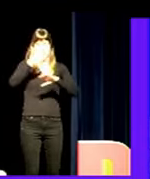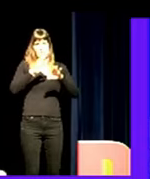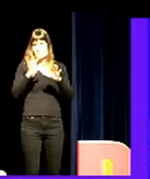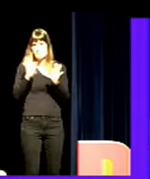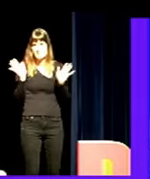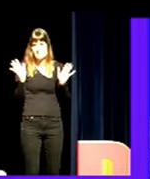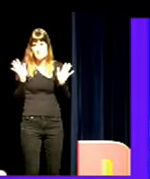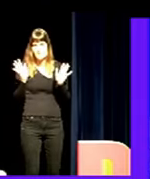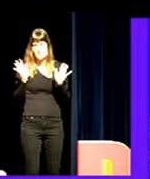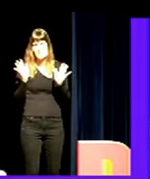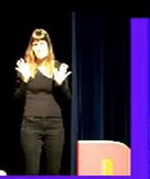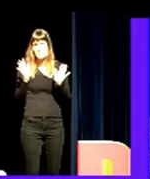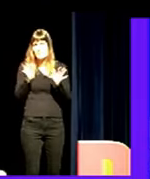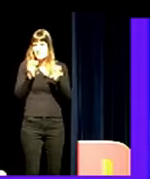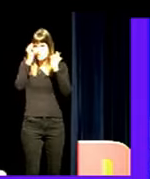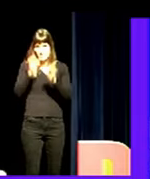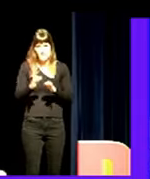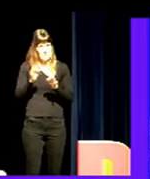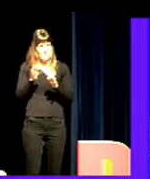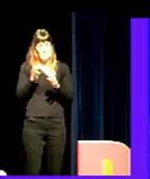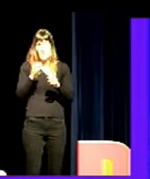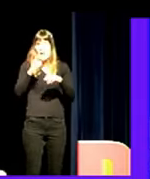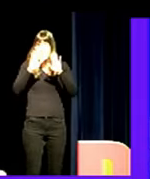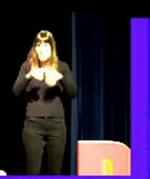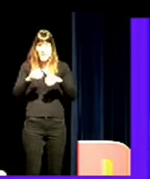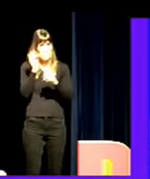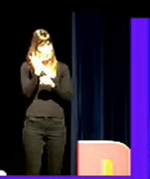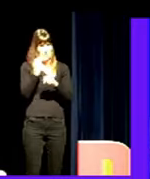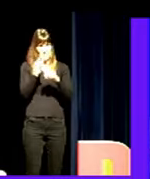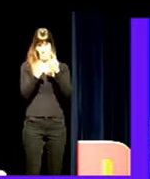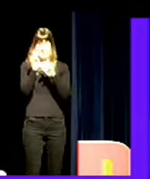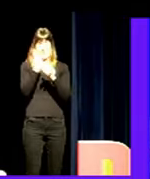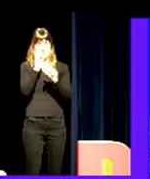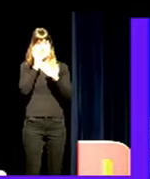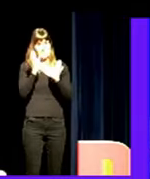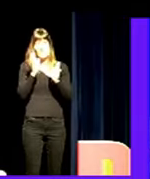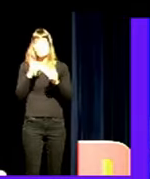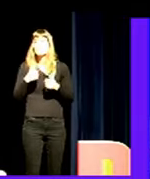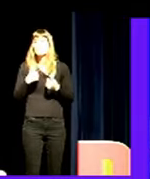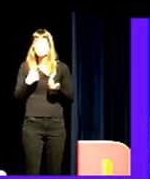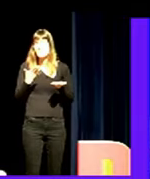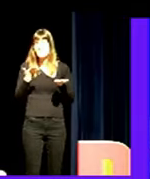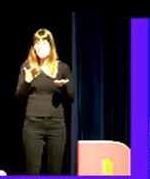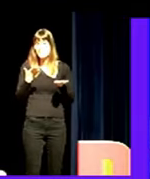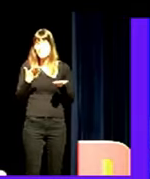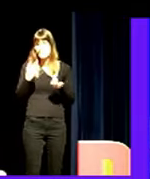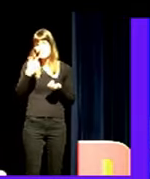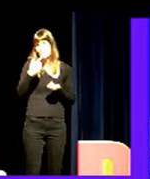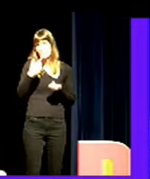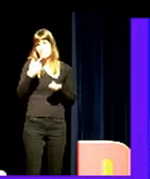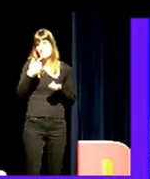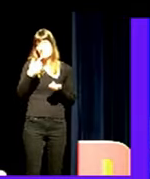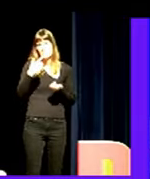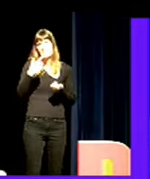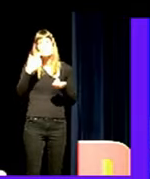Iretzako, segurenei, superdestruktiboa izango ditzaketela. Zene, eta atzean dagoena da, pertsona bat, eta hori eraman